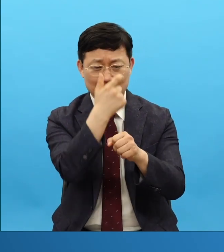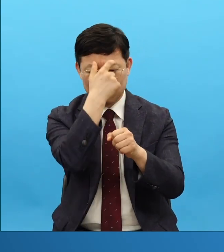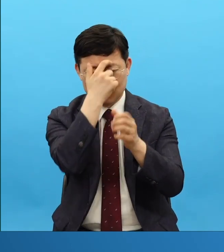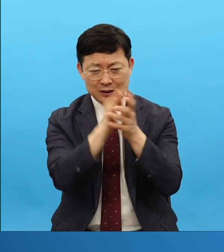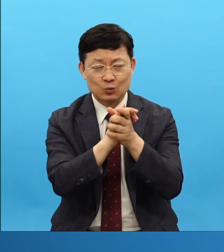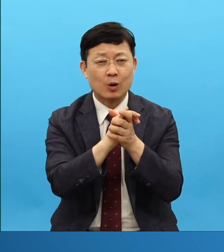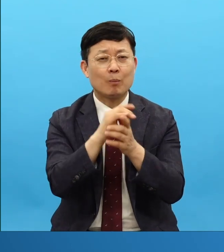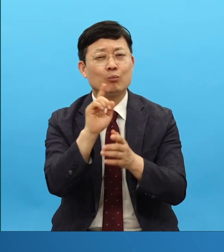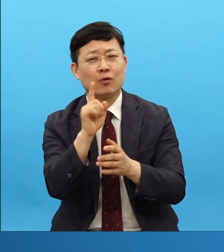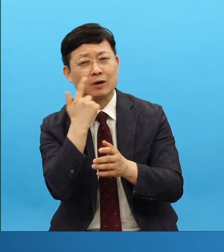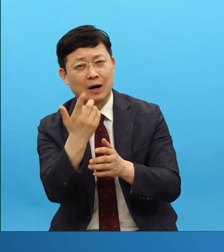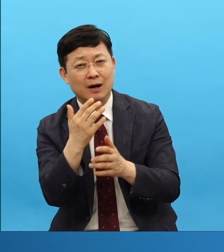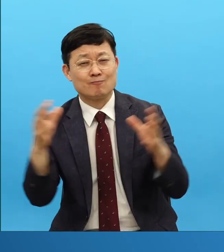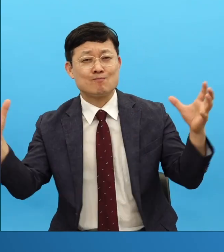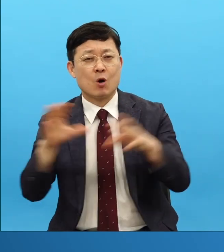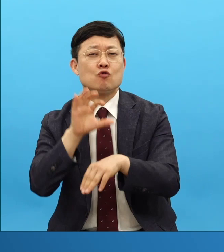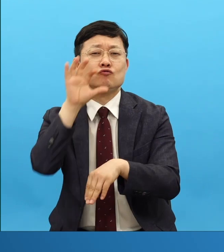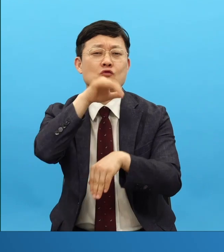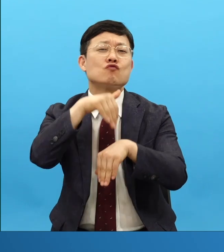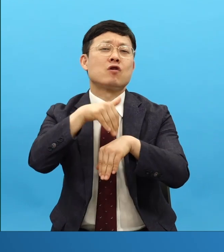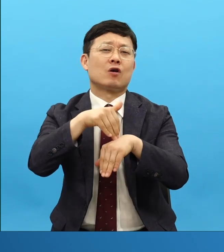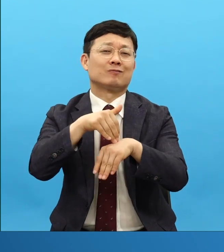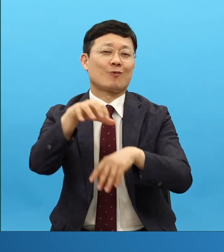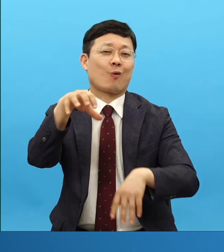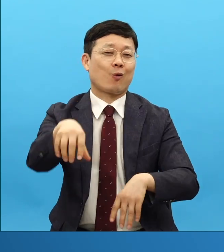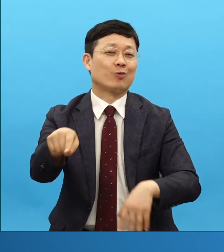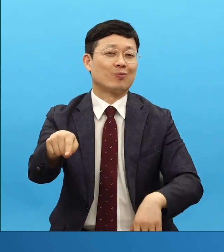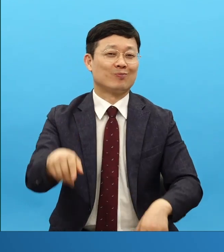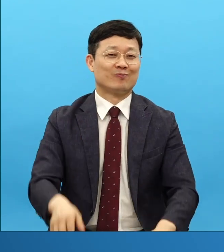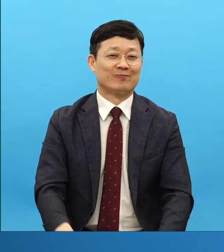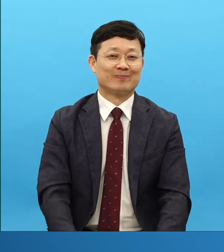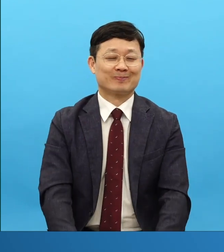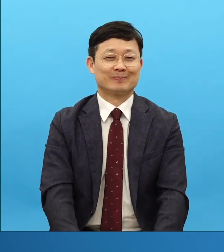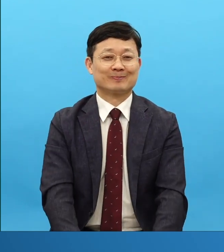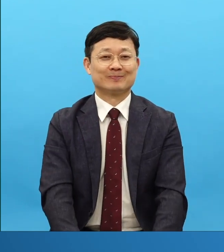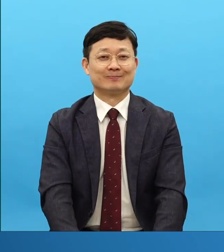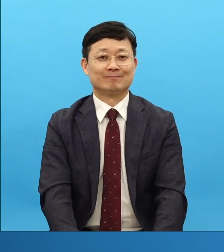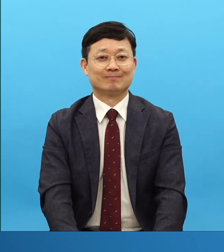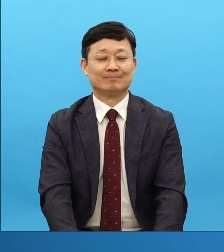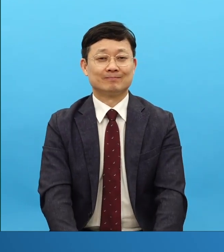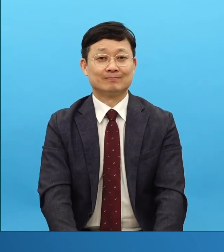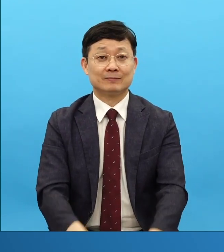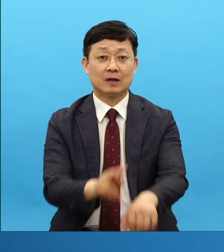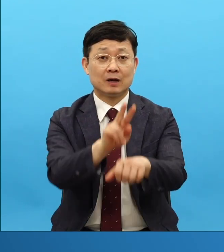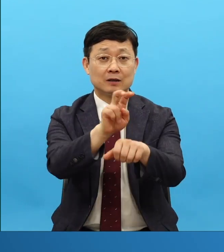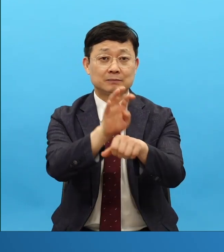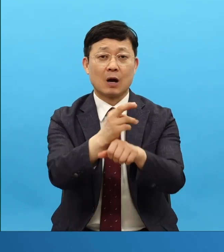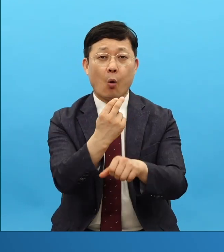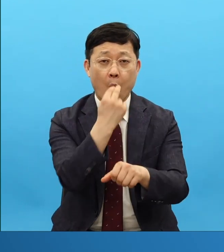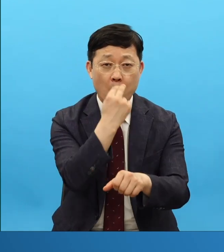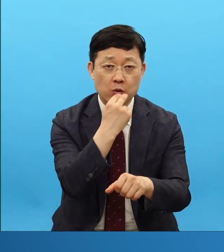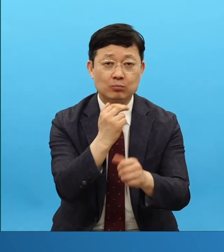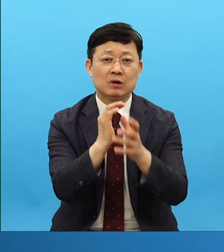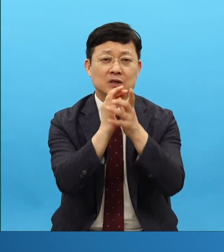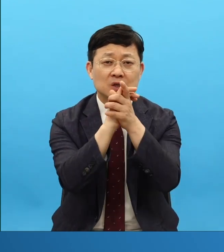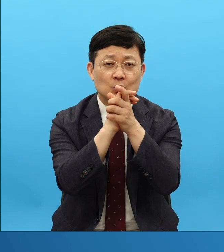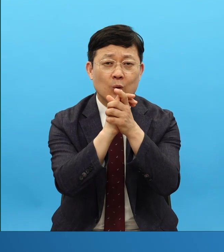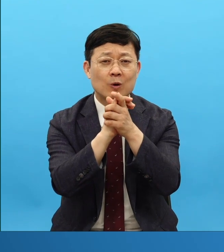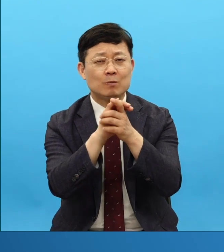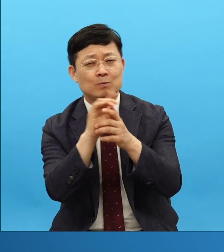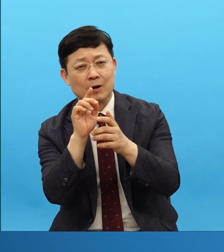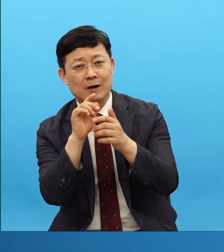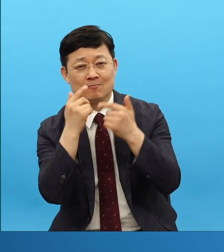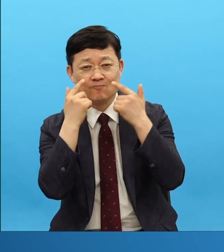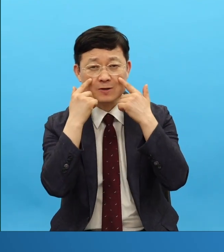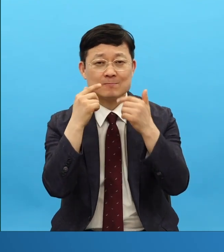뭔지를 훈련시키려고요. And what I want to do there is really train what it means to do 진짜 24-hour 24 prayer. 호흡과 기도가 뭔지를